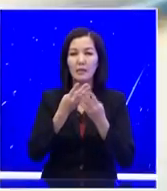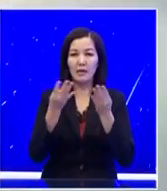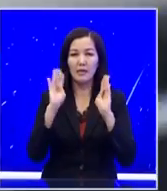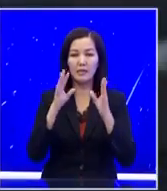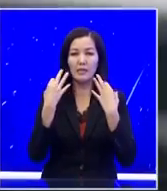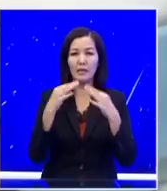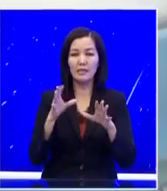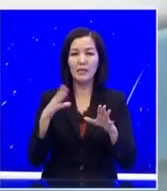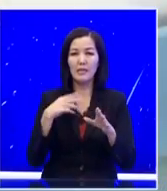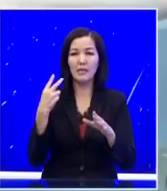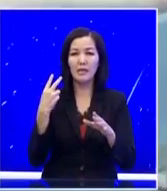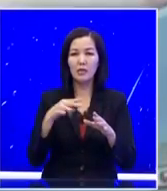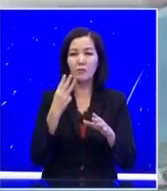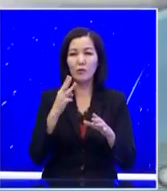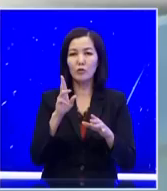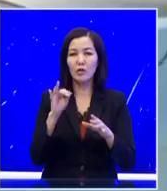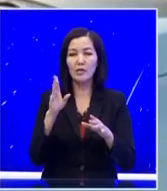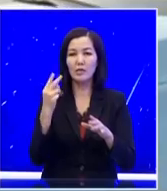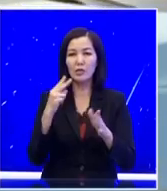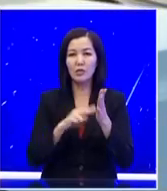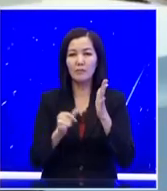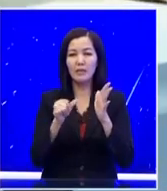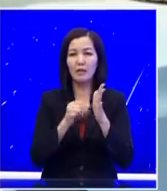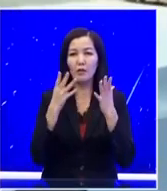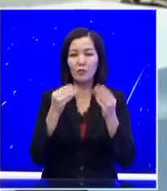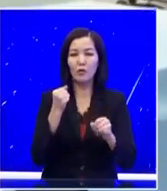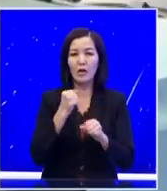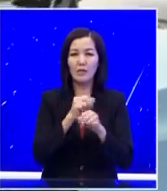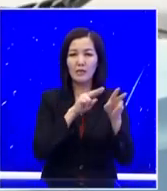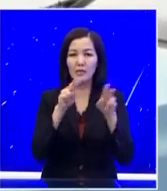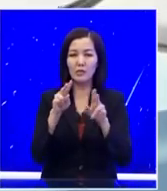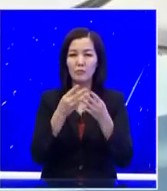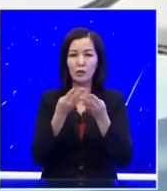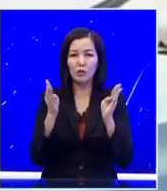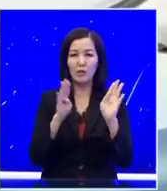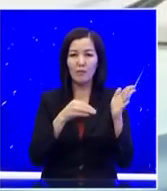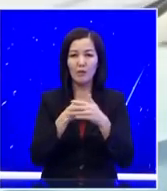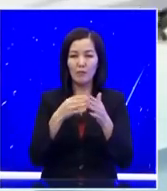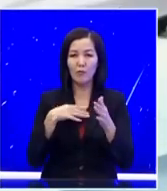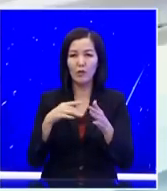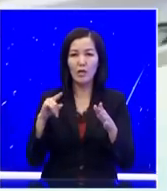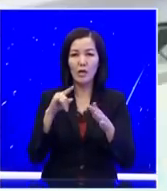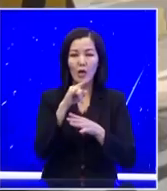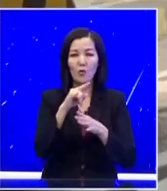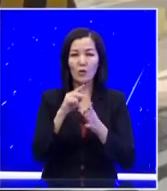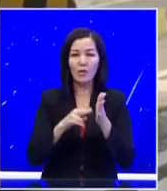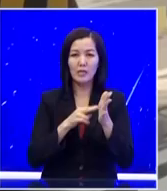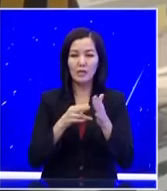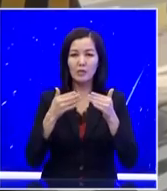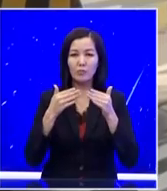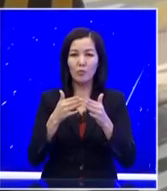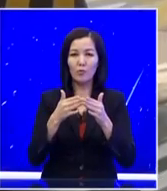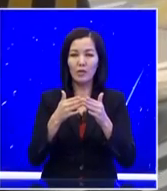қала қаңтардың 23-нен бастап 76 күнге қатаң режимде жабылған еді. Енді мұнда әуе, құрлық және теңіз арқылы